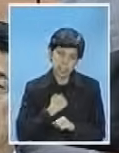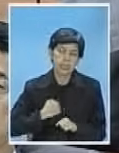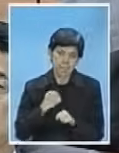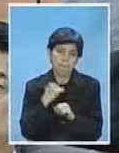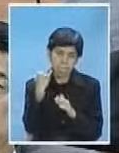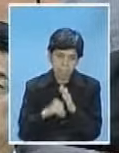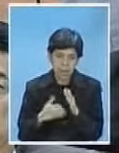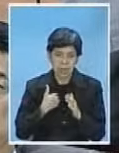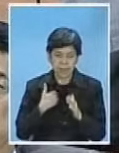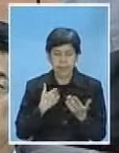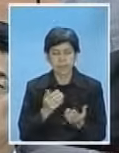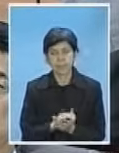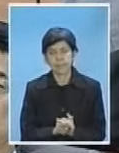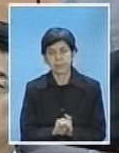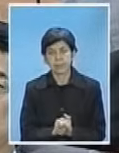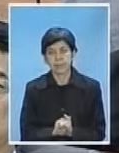ำ